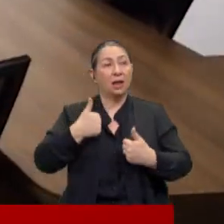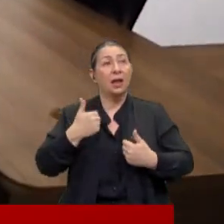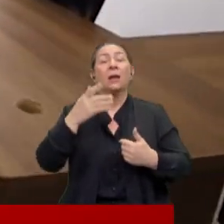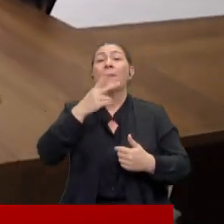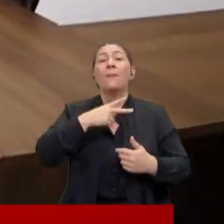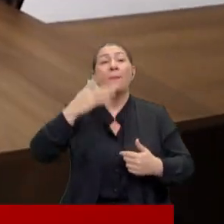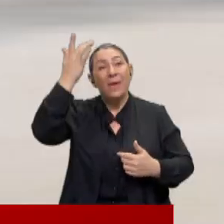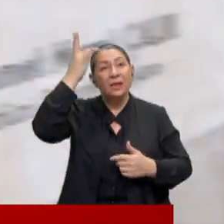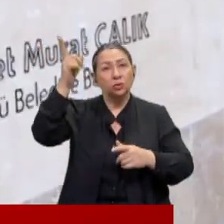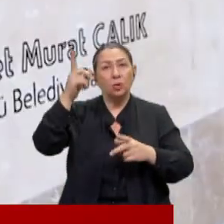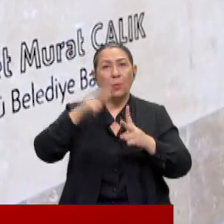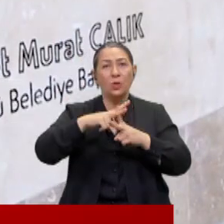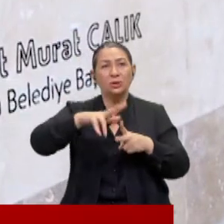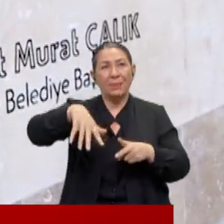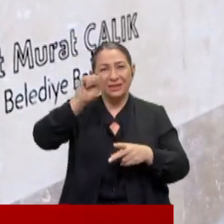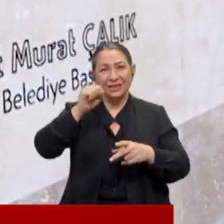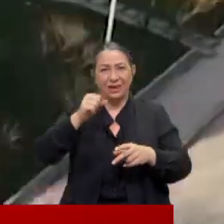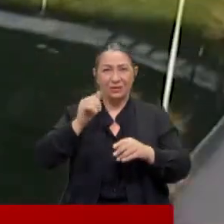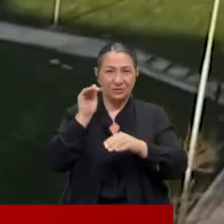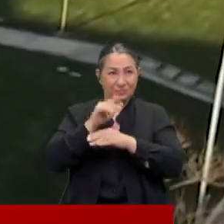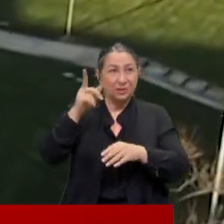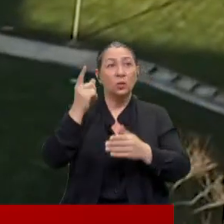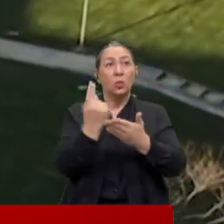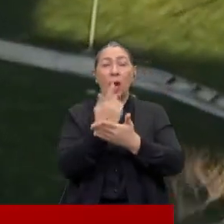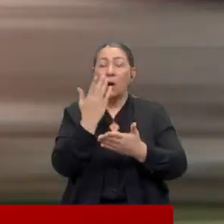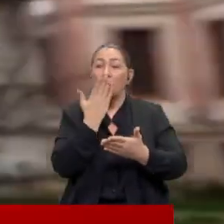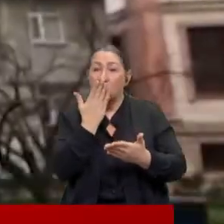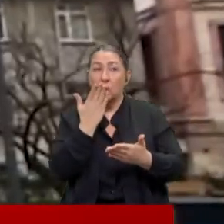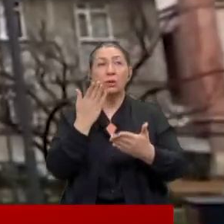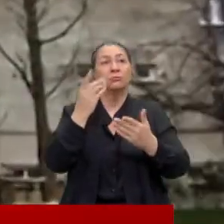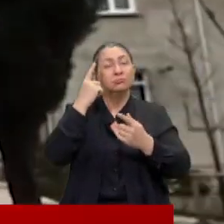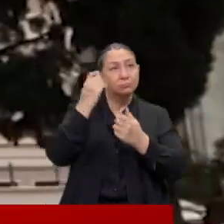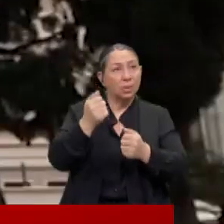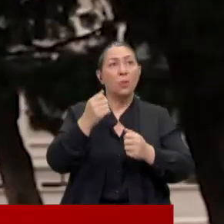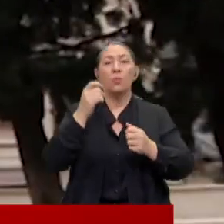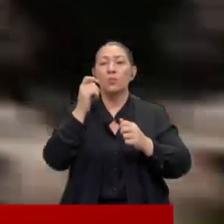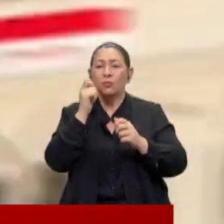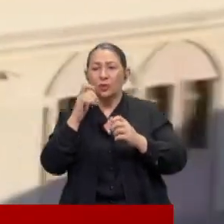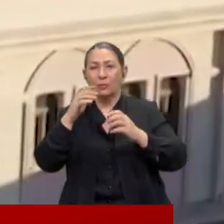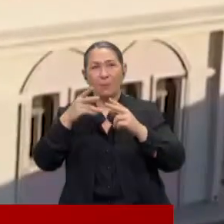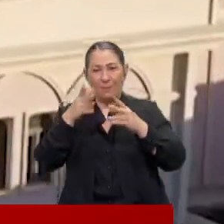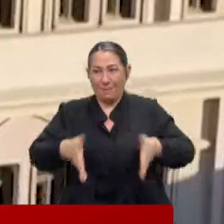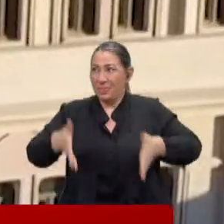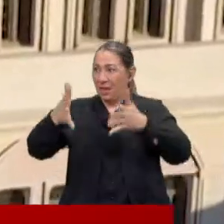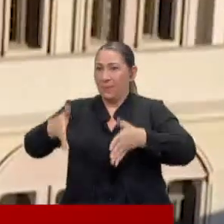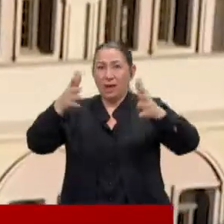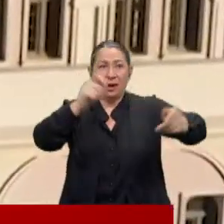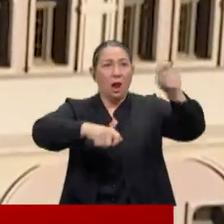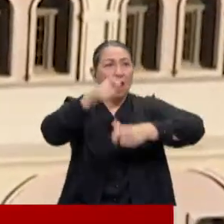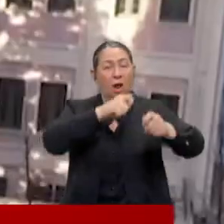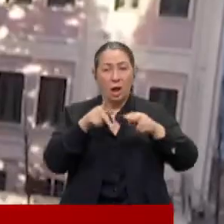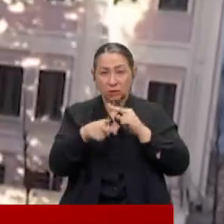Belediyesi'nin yaptığı Polis Merkezi Amirliği ile içinde Kur'an kursu taze bölümünün olduğu müftülük binaların açılışı ama